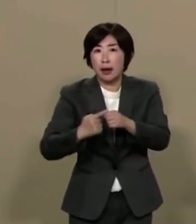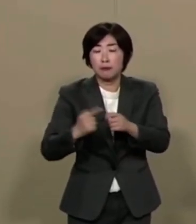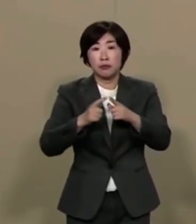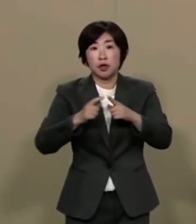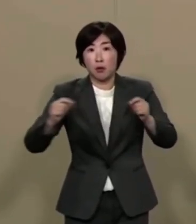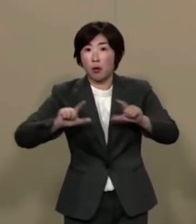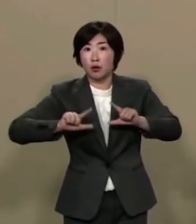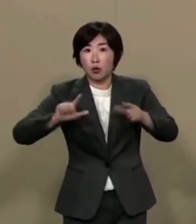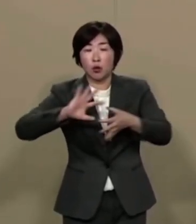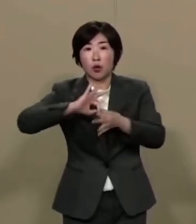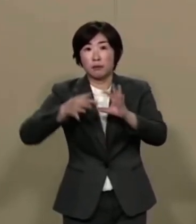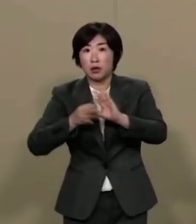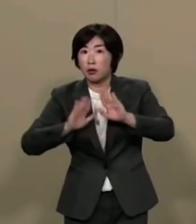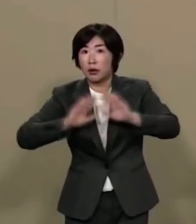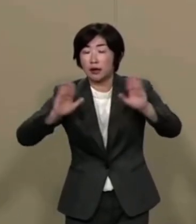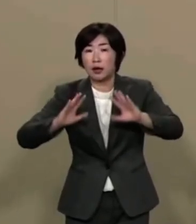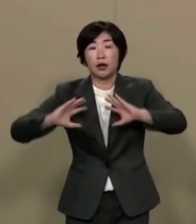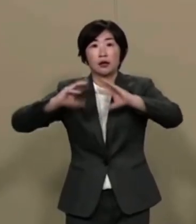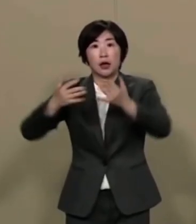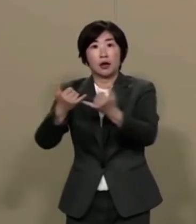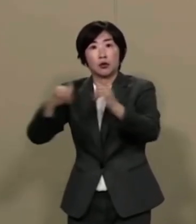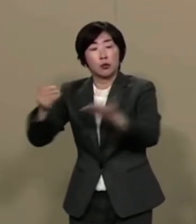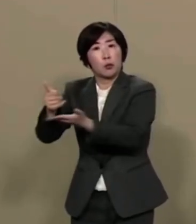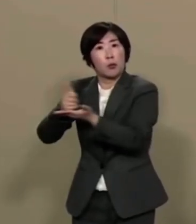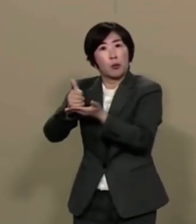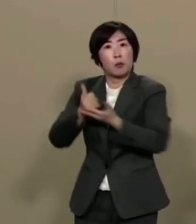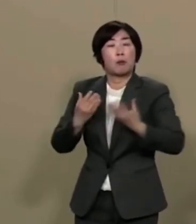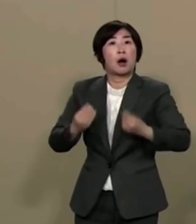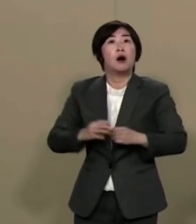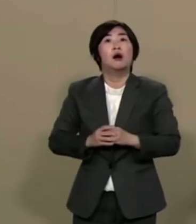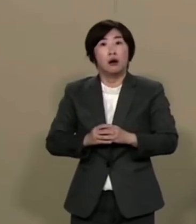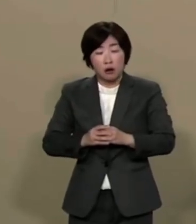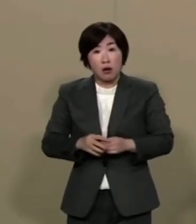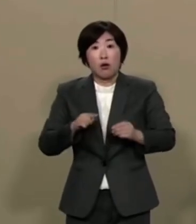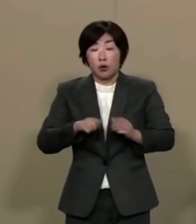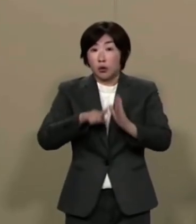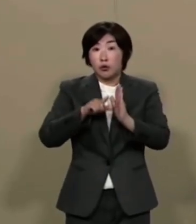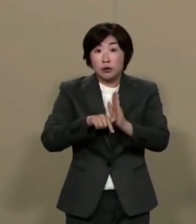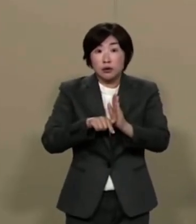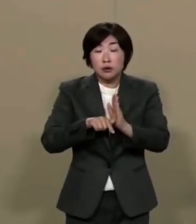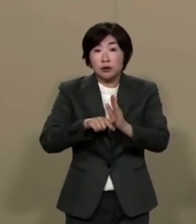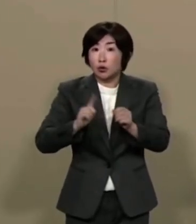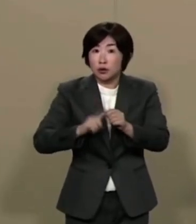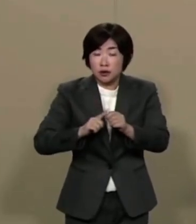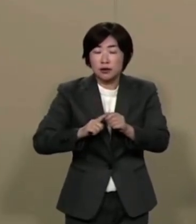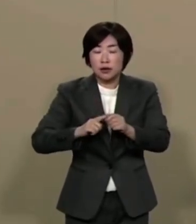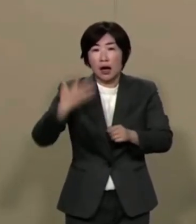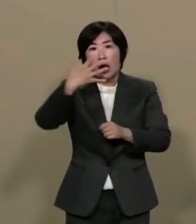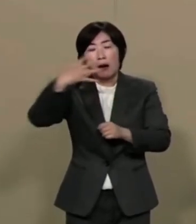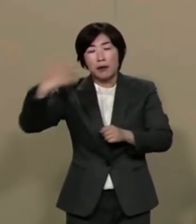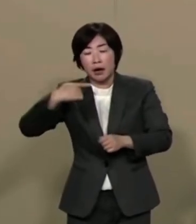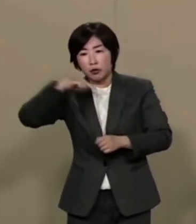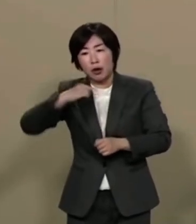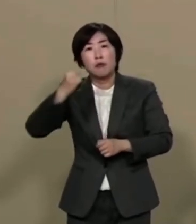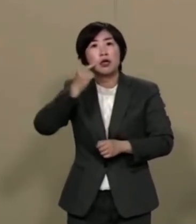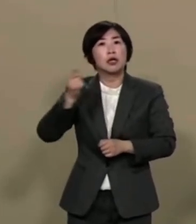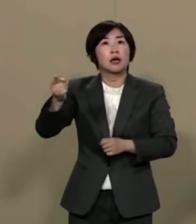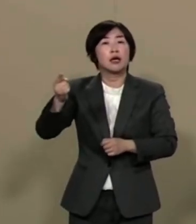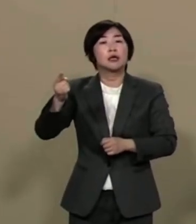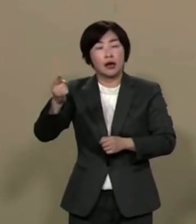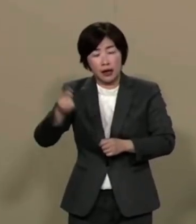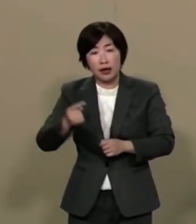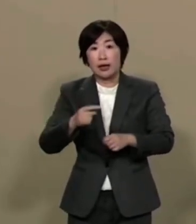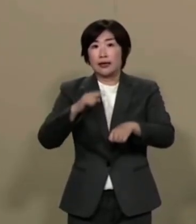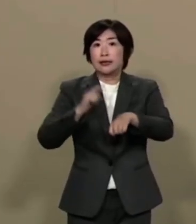は東京オリンピックを開いて世界中の人々を招いたんですそして同じ年に当時アメリカもソ連もできなかった持続